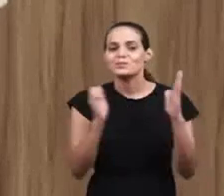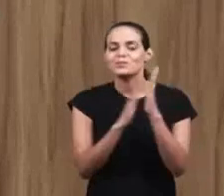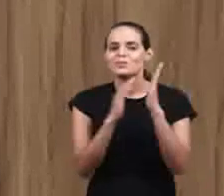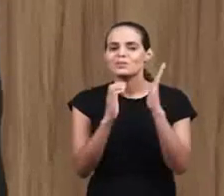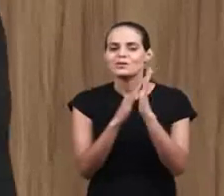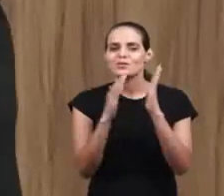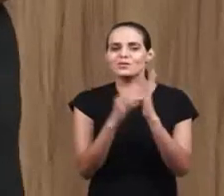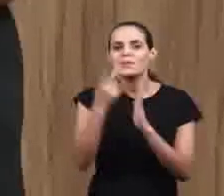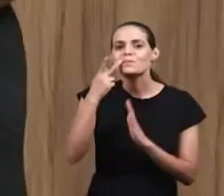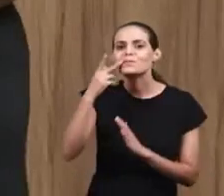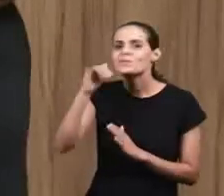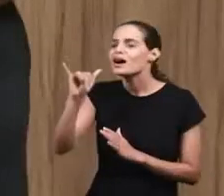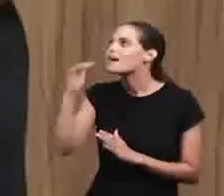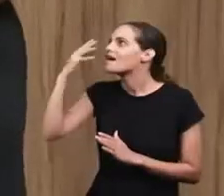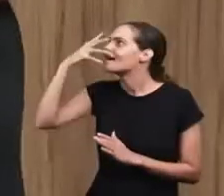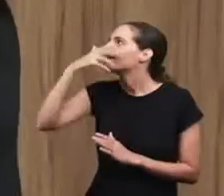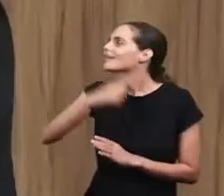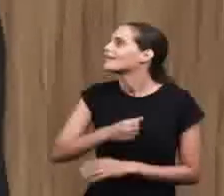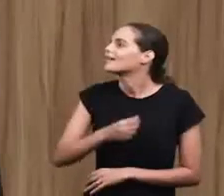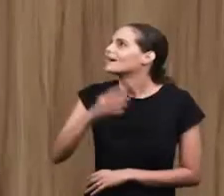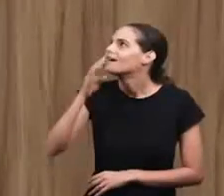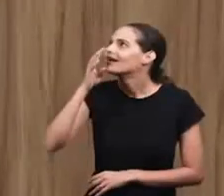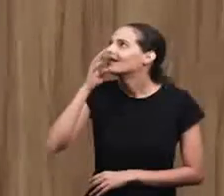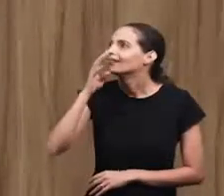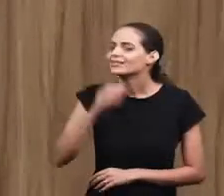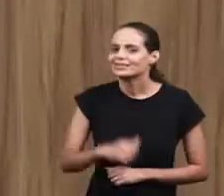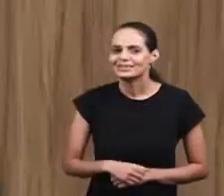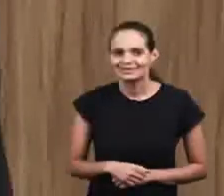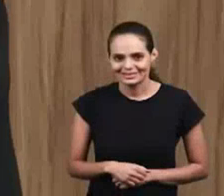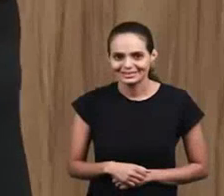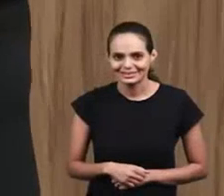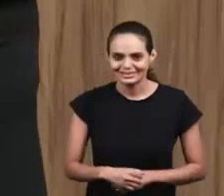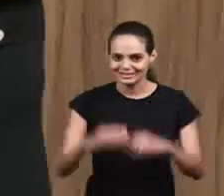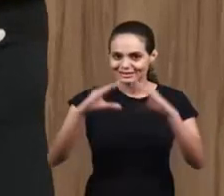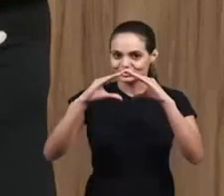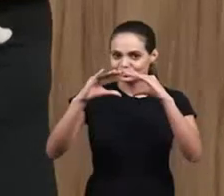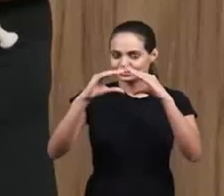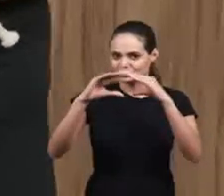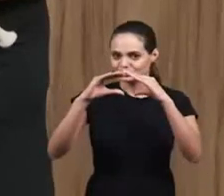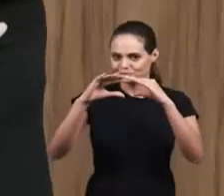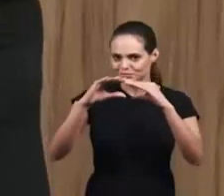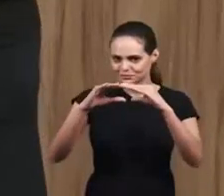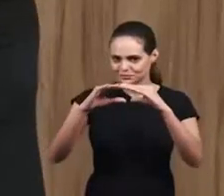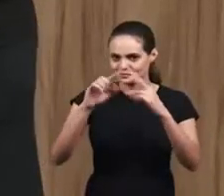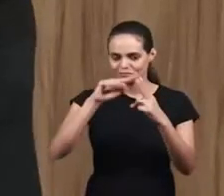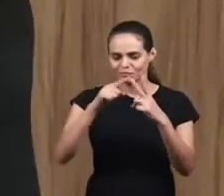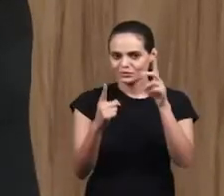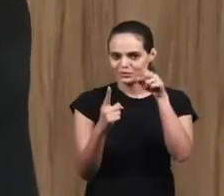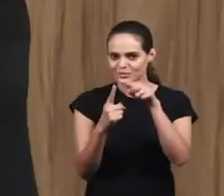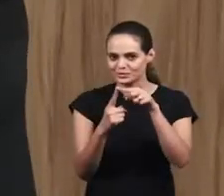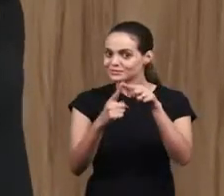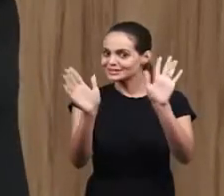9 Noten, um auf eine vereinfachte Art das Loblied Vater, deine Schönheit lässt mich